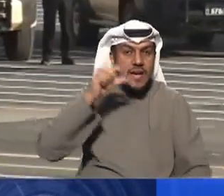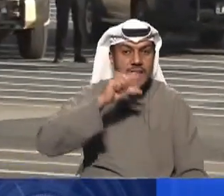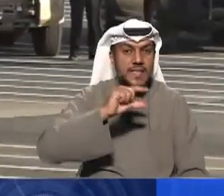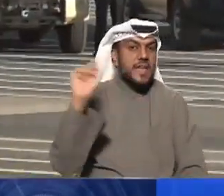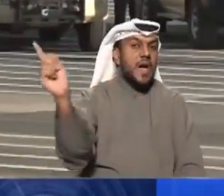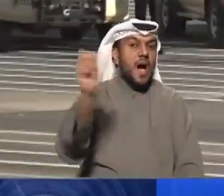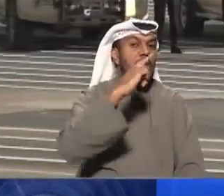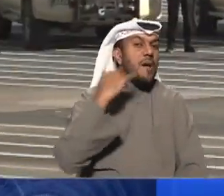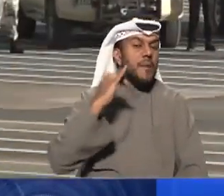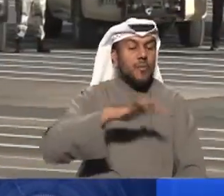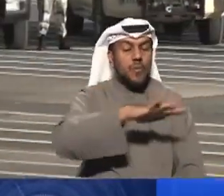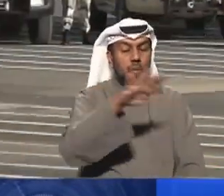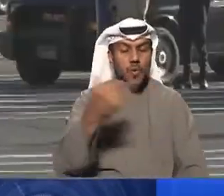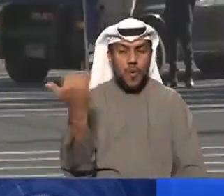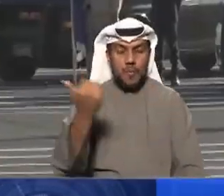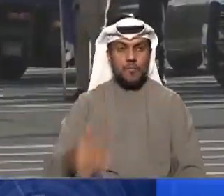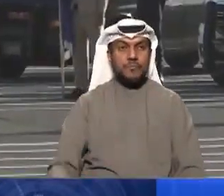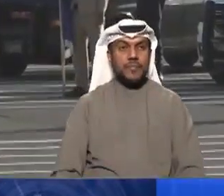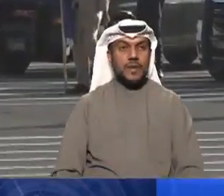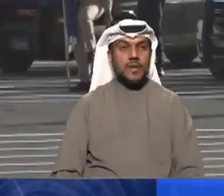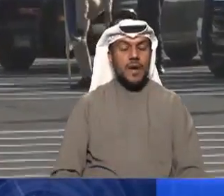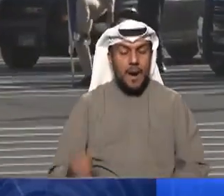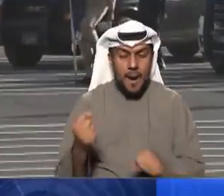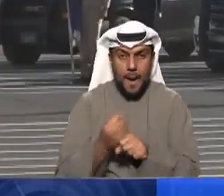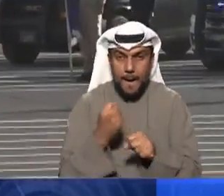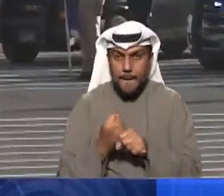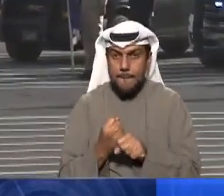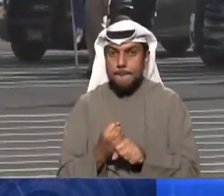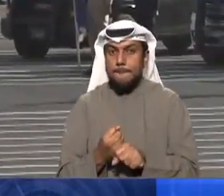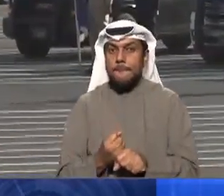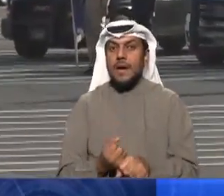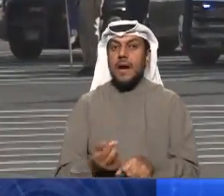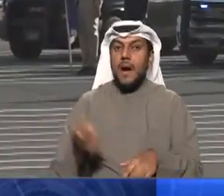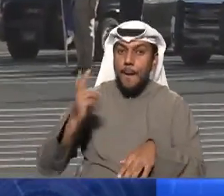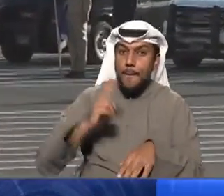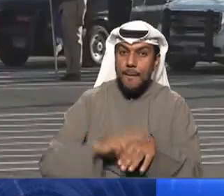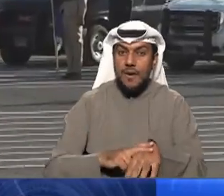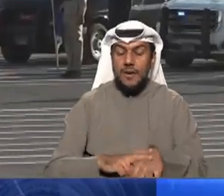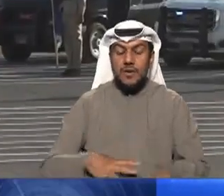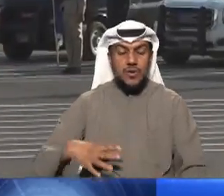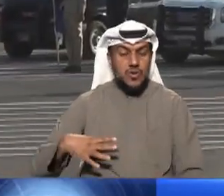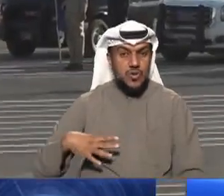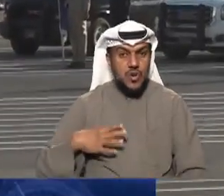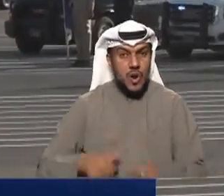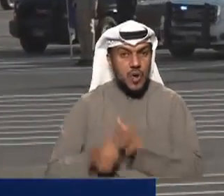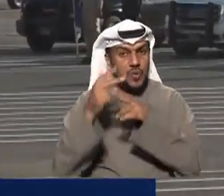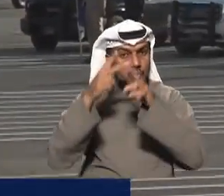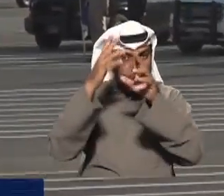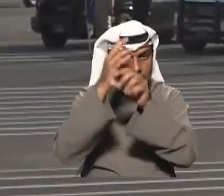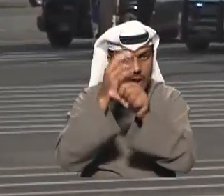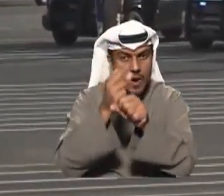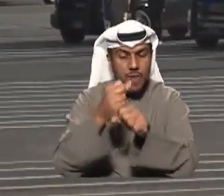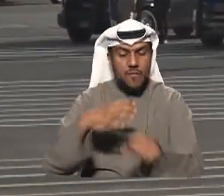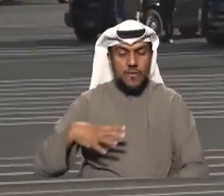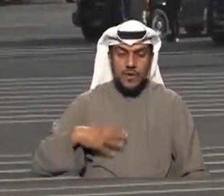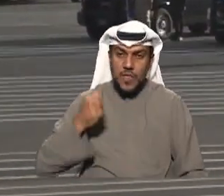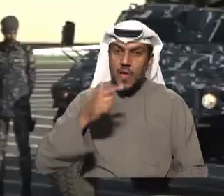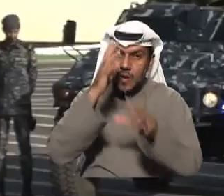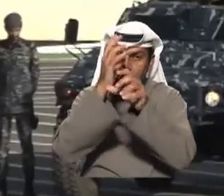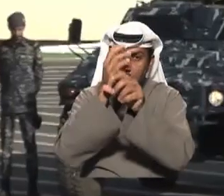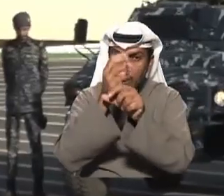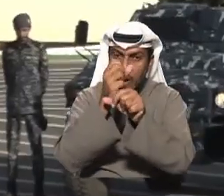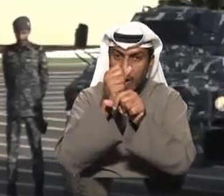ودوليا. وجدد الفريق العهد لصاحب السمو أمير البلاد المفدى وولي عهده الأمين حفظهما الله